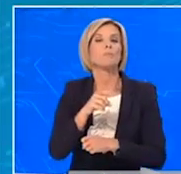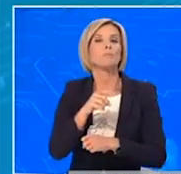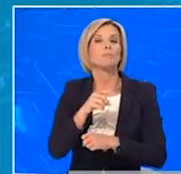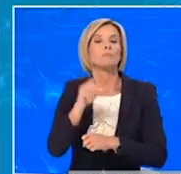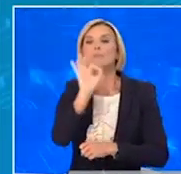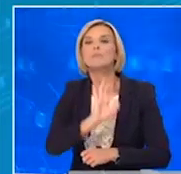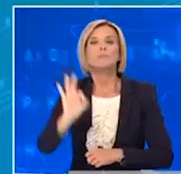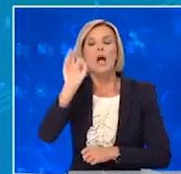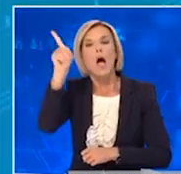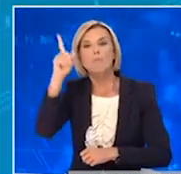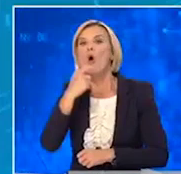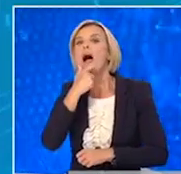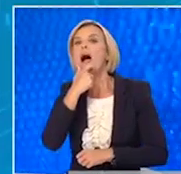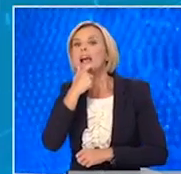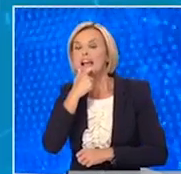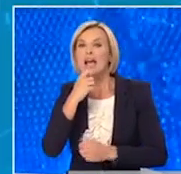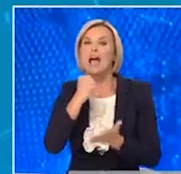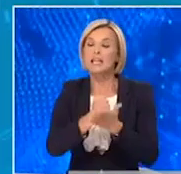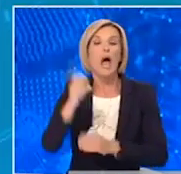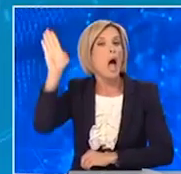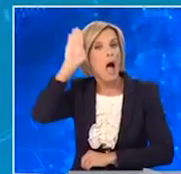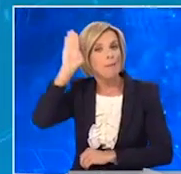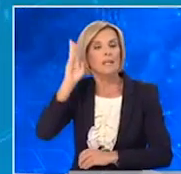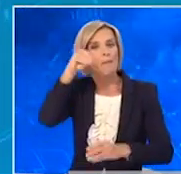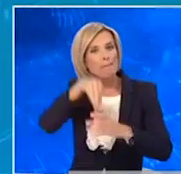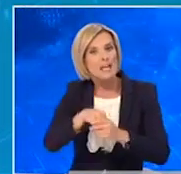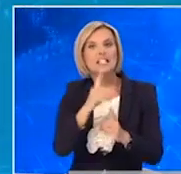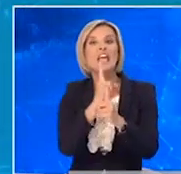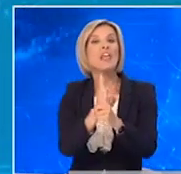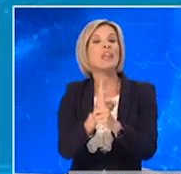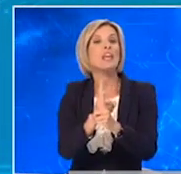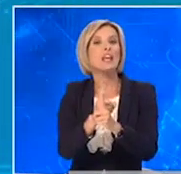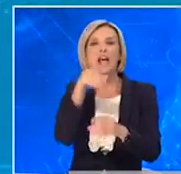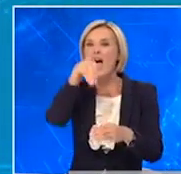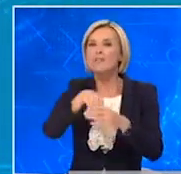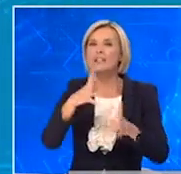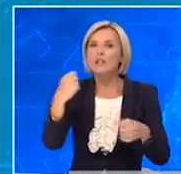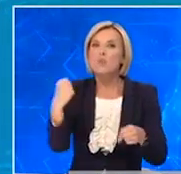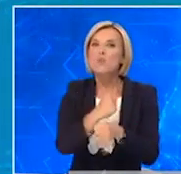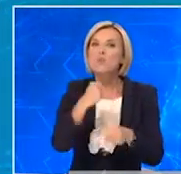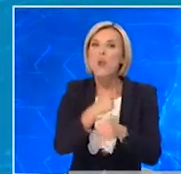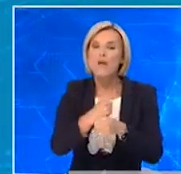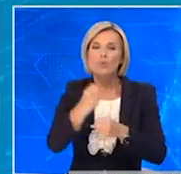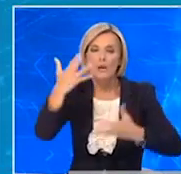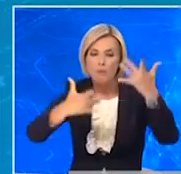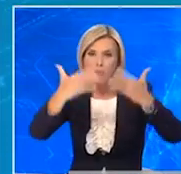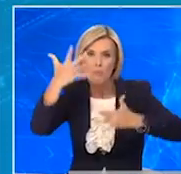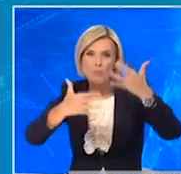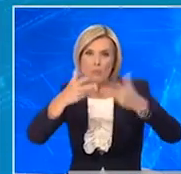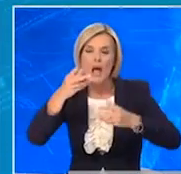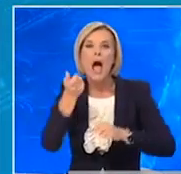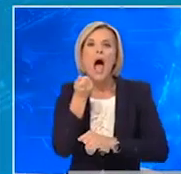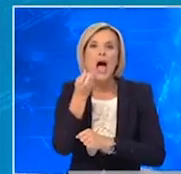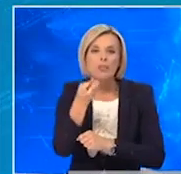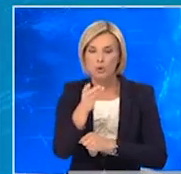από το Wharton University of Pennsylvania και τον Γιάννη Βλαχογιάννη. Ο αλγόριθμος, λαμβάνοντας υπόψη τον αριθμό τεστ